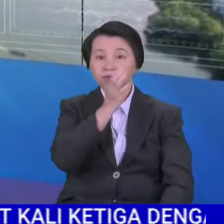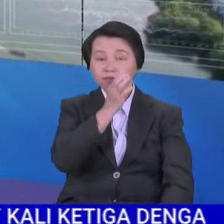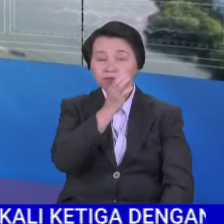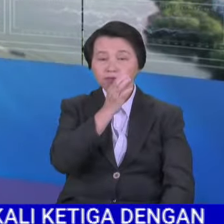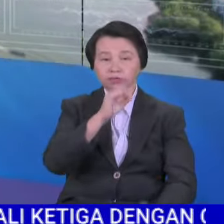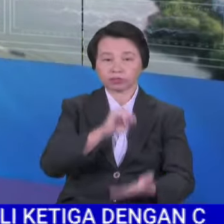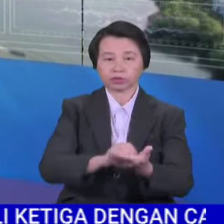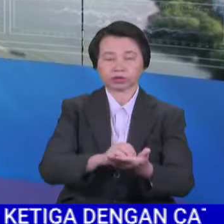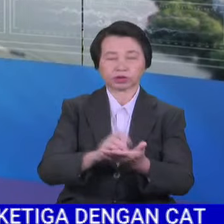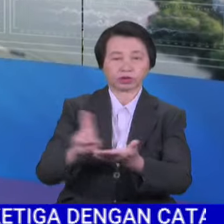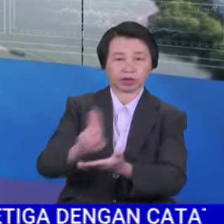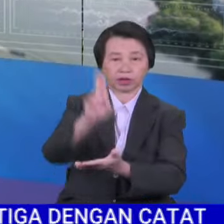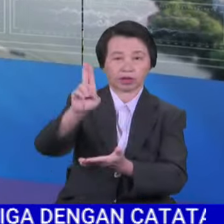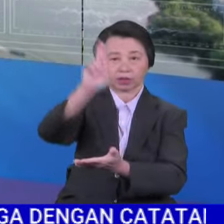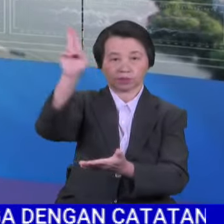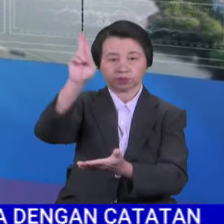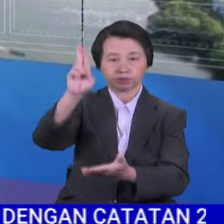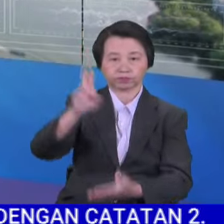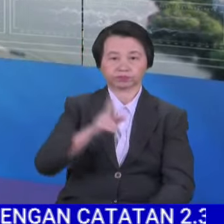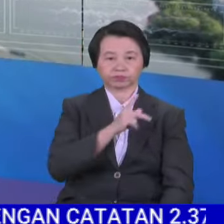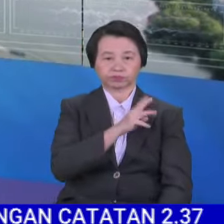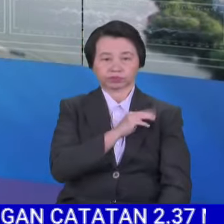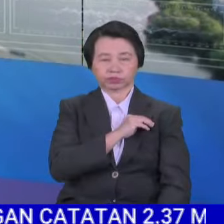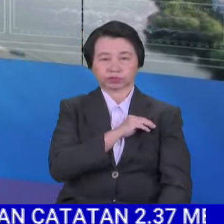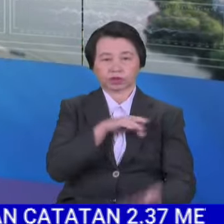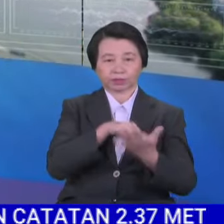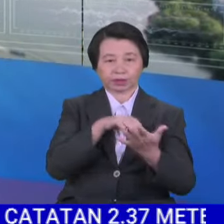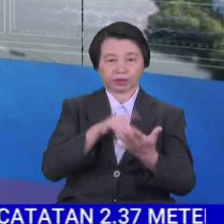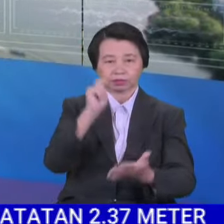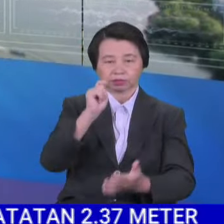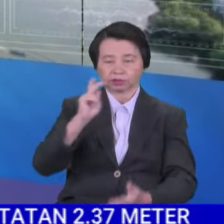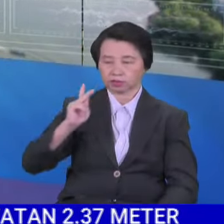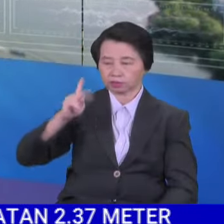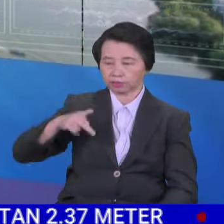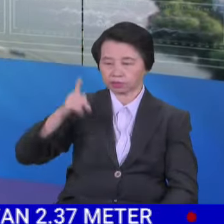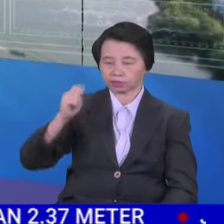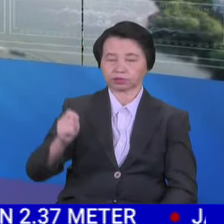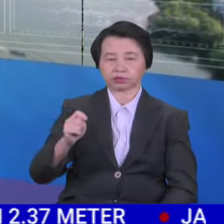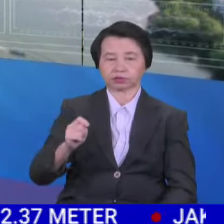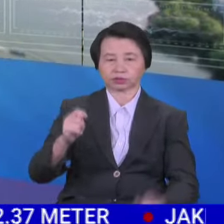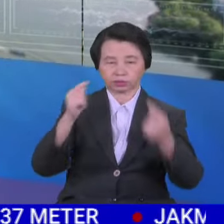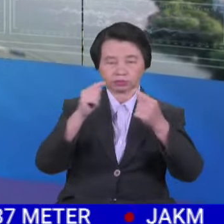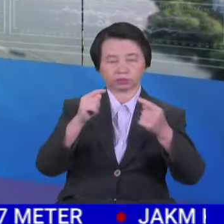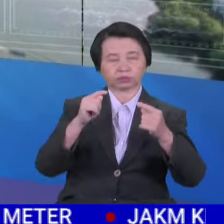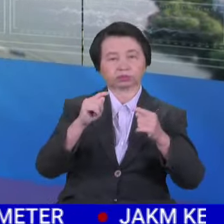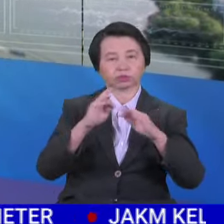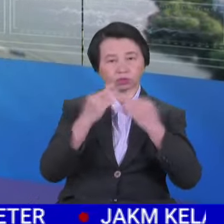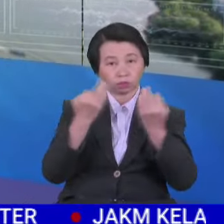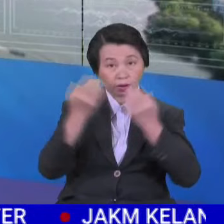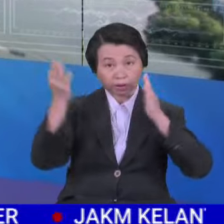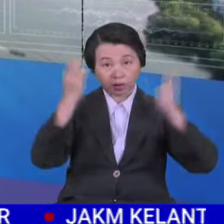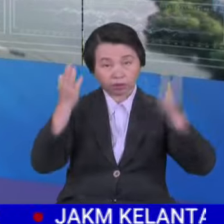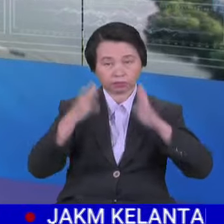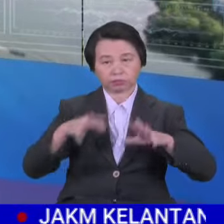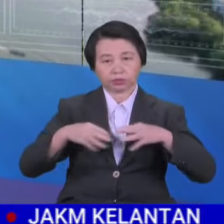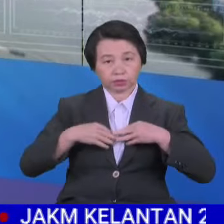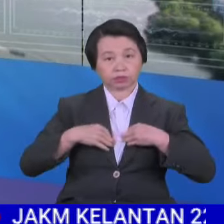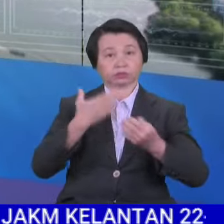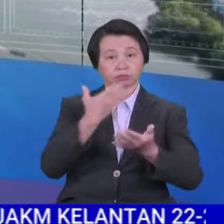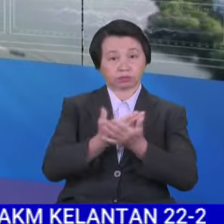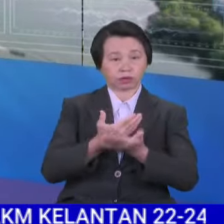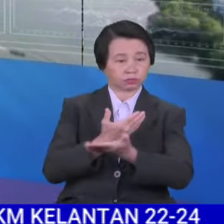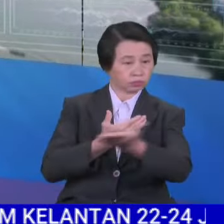makanan di kampus inisiatif Kementerian pengajian tinggi menurut seafood basket siswa keluarga Malaysia ini disambut baik